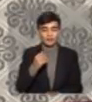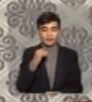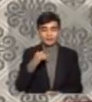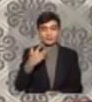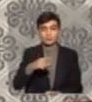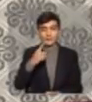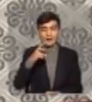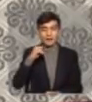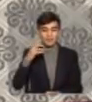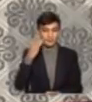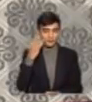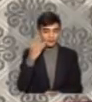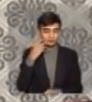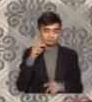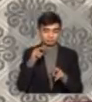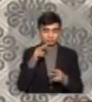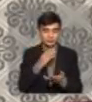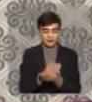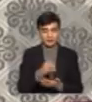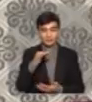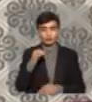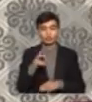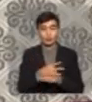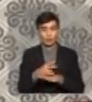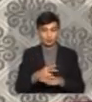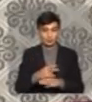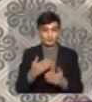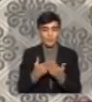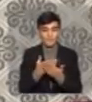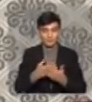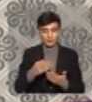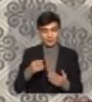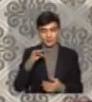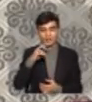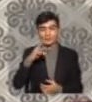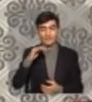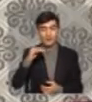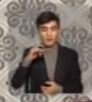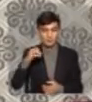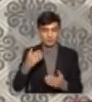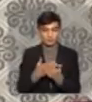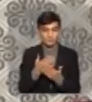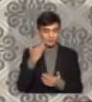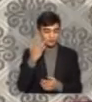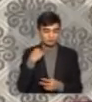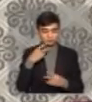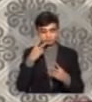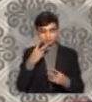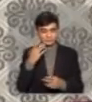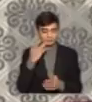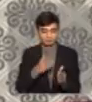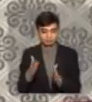каналды үнемі қарап отырамыз. Әсіресе кешкі жаңалықтарды, информбюро жаңалықтарын өзбей қарап жүреміз.